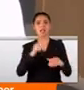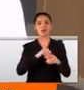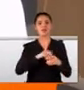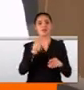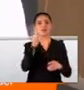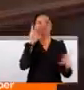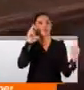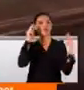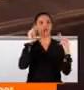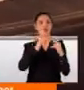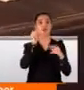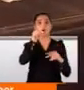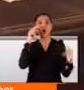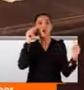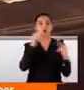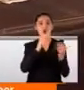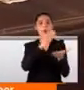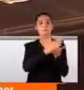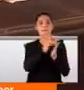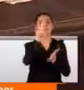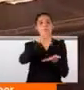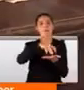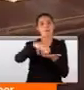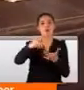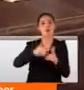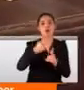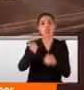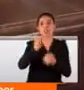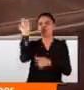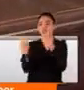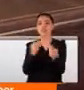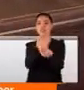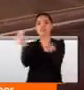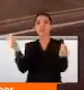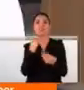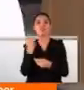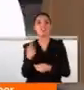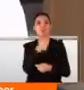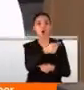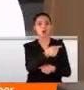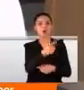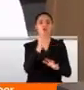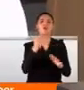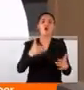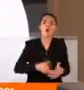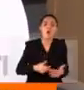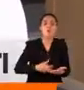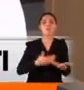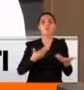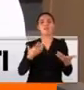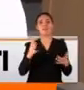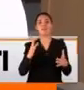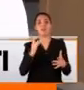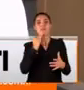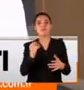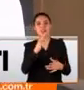yaptık kendisiyle. O görüşmede mirasının bir kısmını otel çalışanlarına bırakacağını söylemişti. Çok şakacı, çok esprili bir misafirimiz